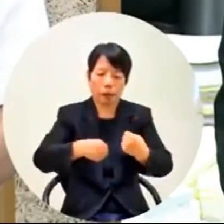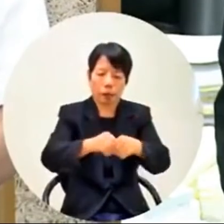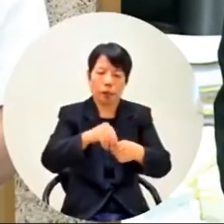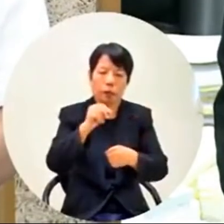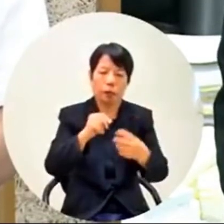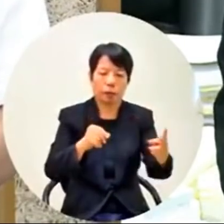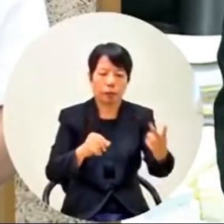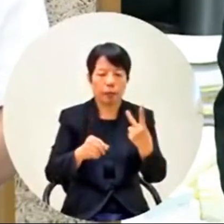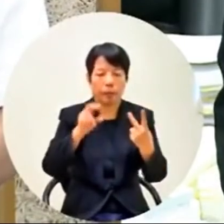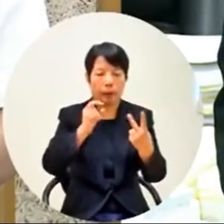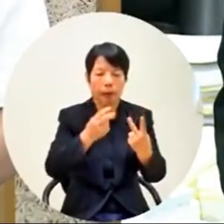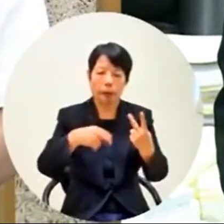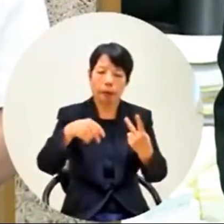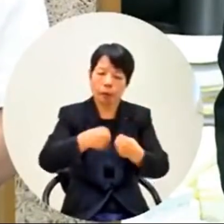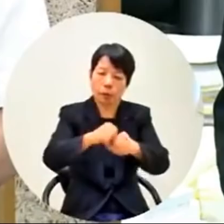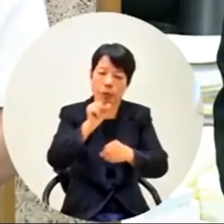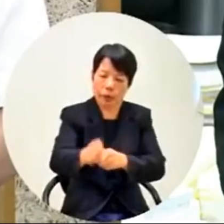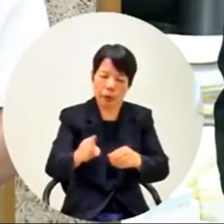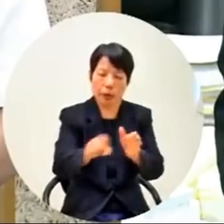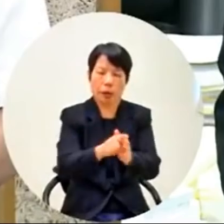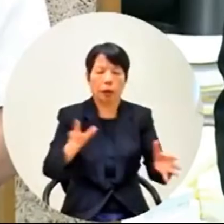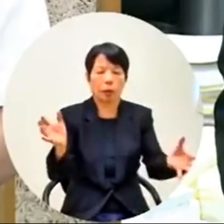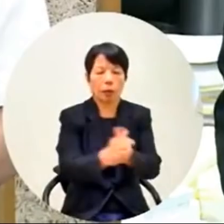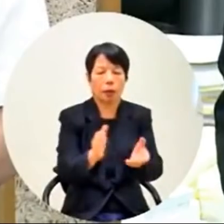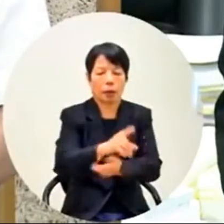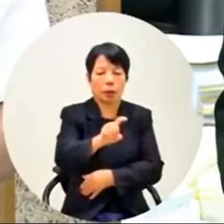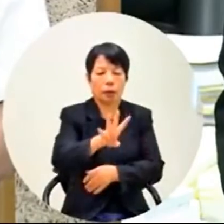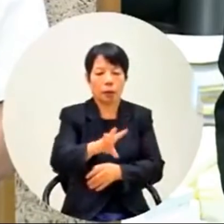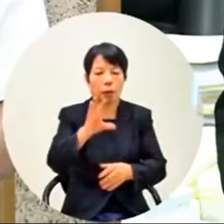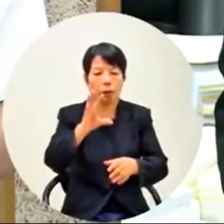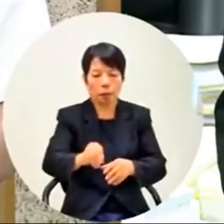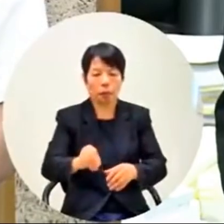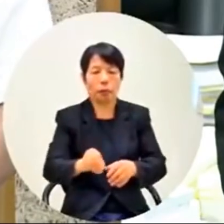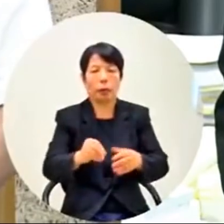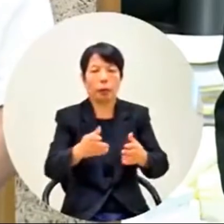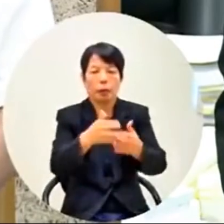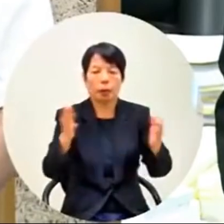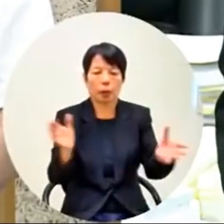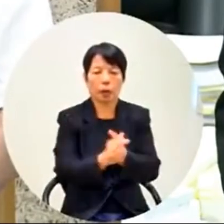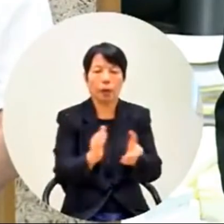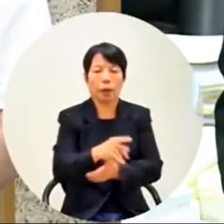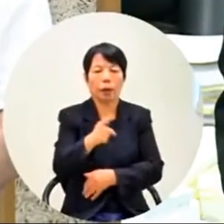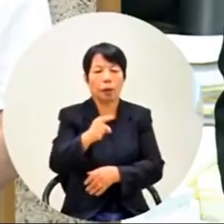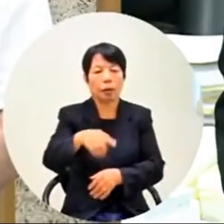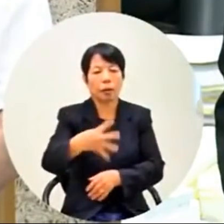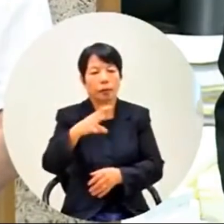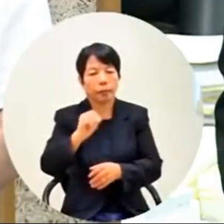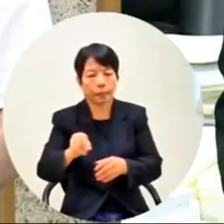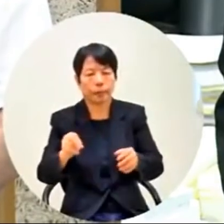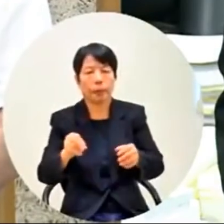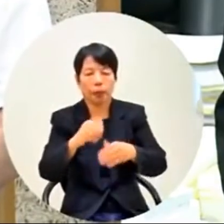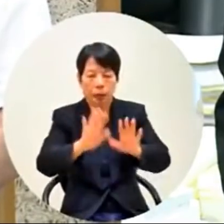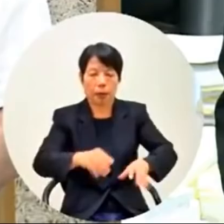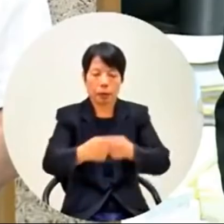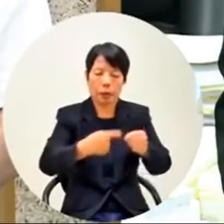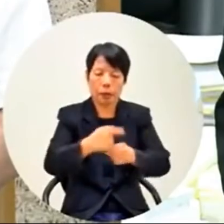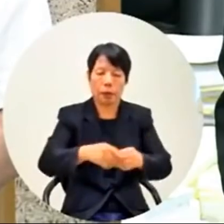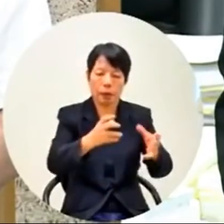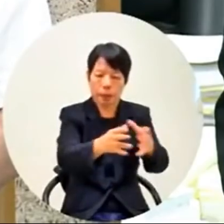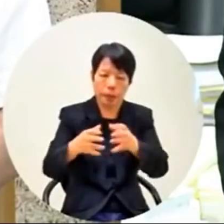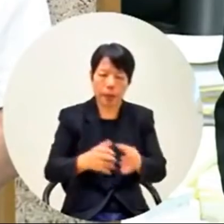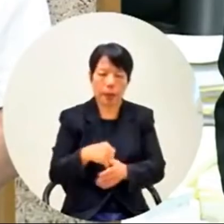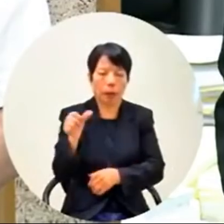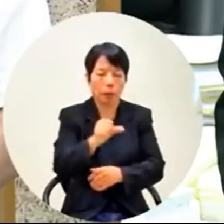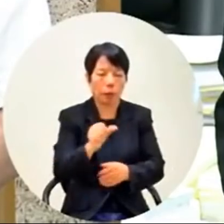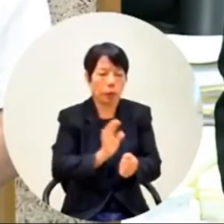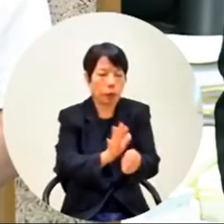两个渔会就占了一半，14万片，那整个的金额达到1400万。那我们今年已经办理五场的一个推广